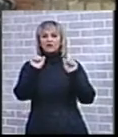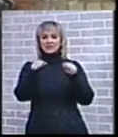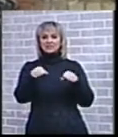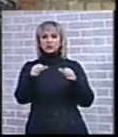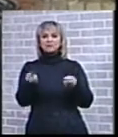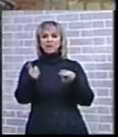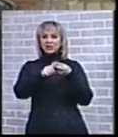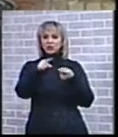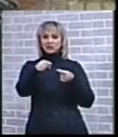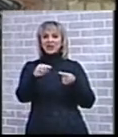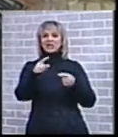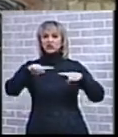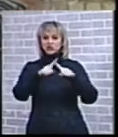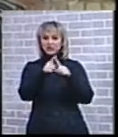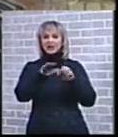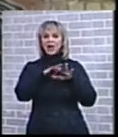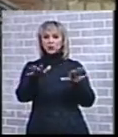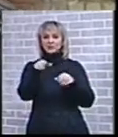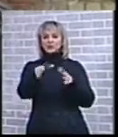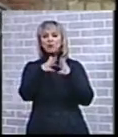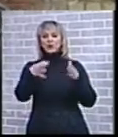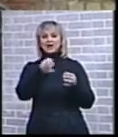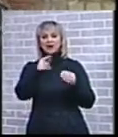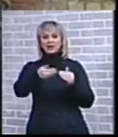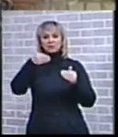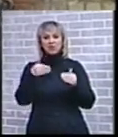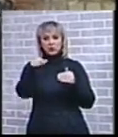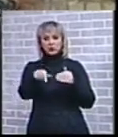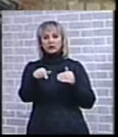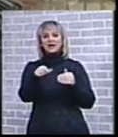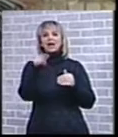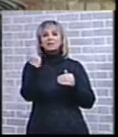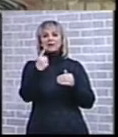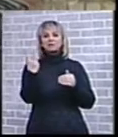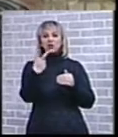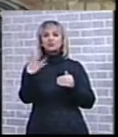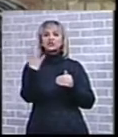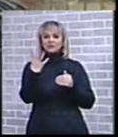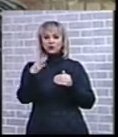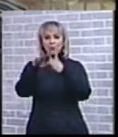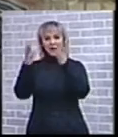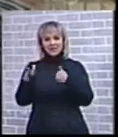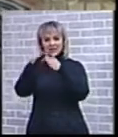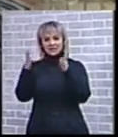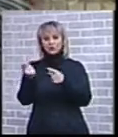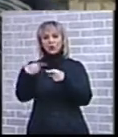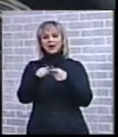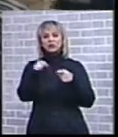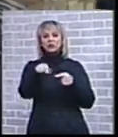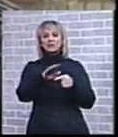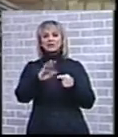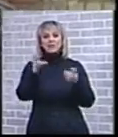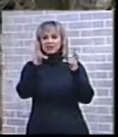возможность подключения инженерных коммуникаций в более ранний период к первому, второму и четвертому подъезду, которые